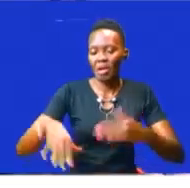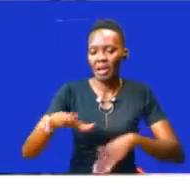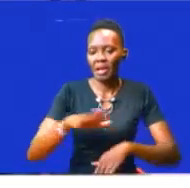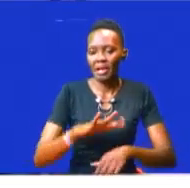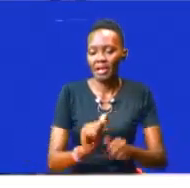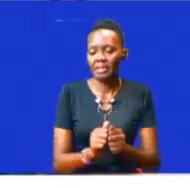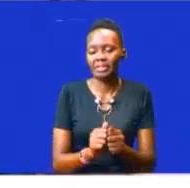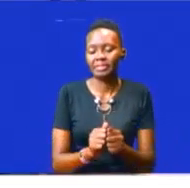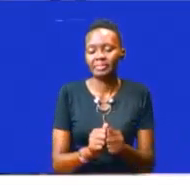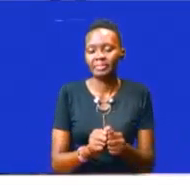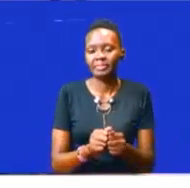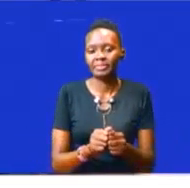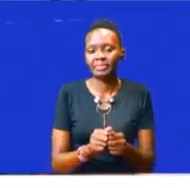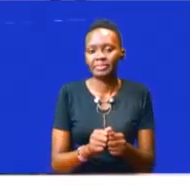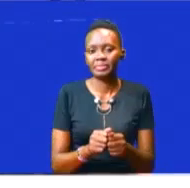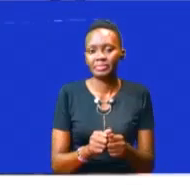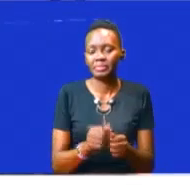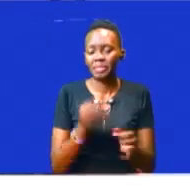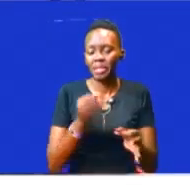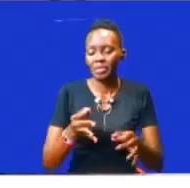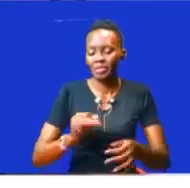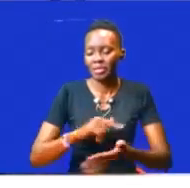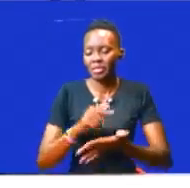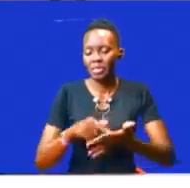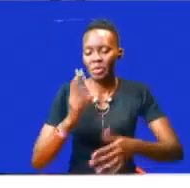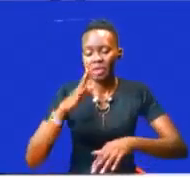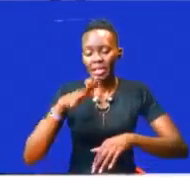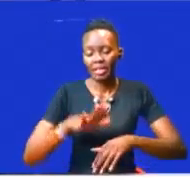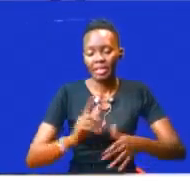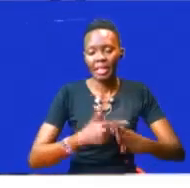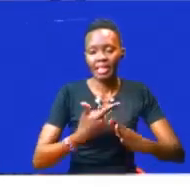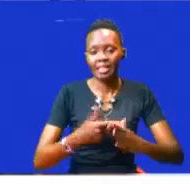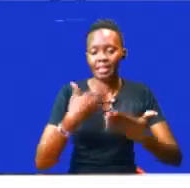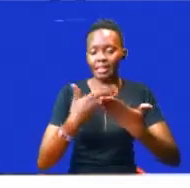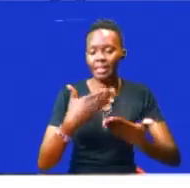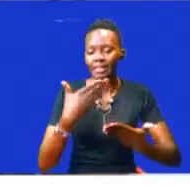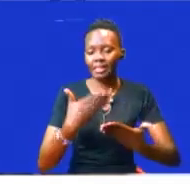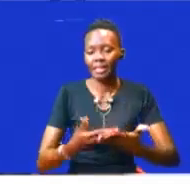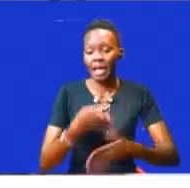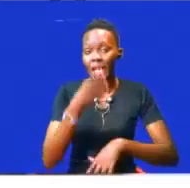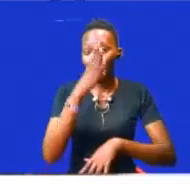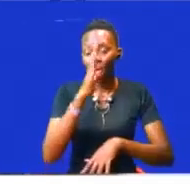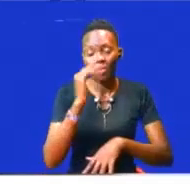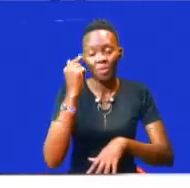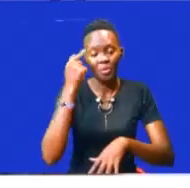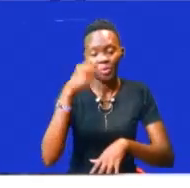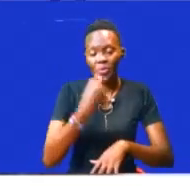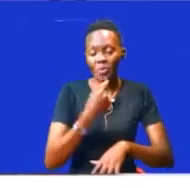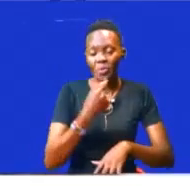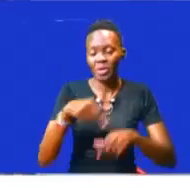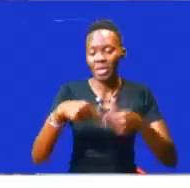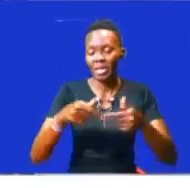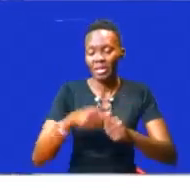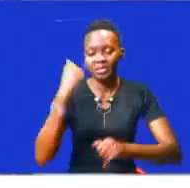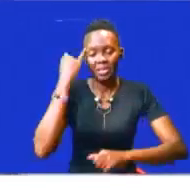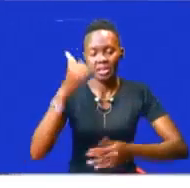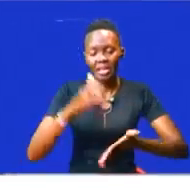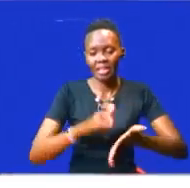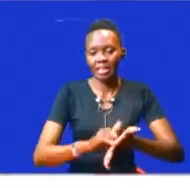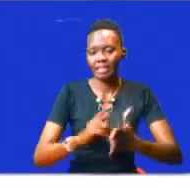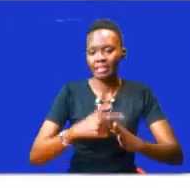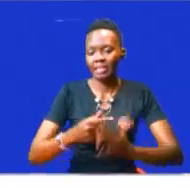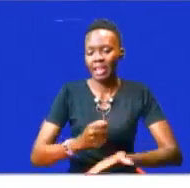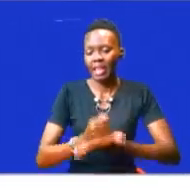iyo ni pi maler onge. To kendo wayudo ni pi mar wetuni na to wago mana erokamano Nyasaye mano omi paro mar mondo mi uke pigni ka